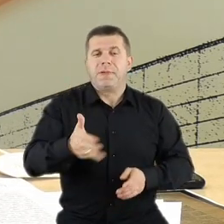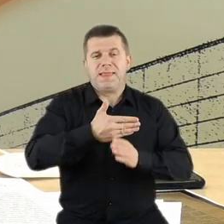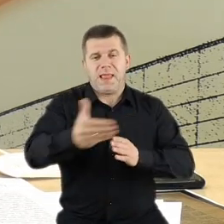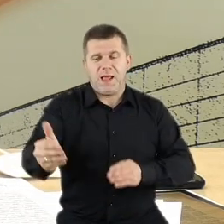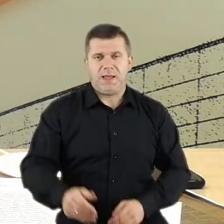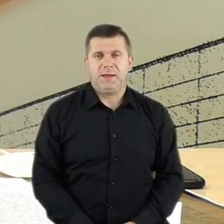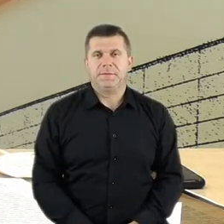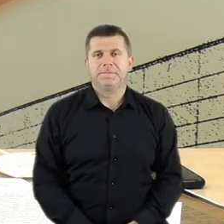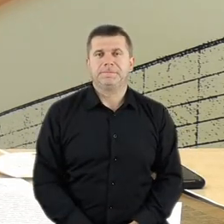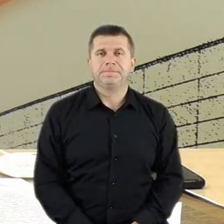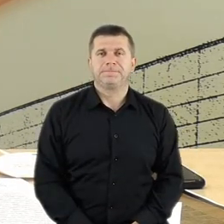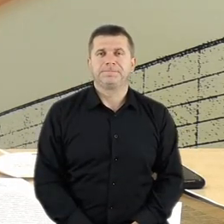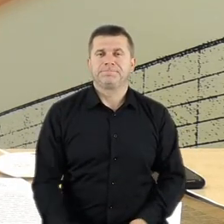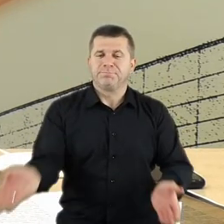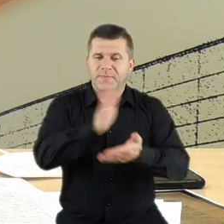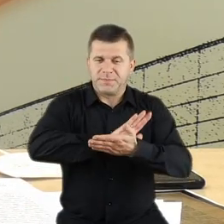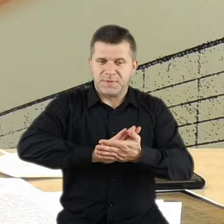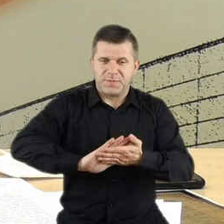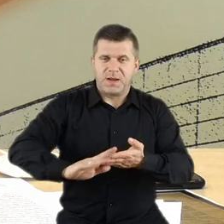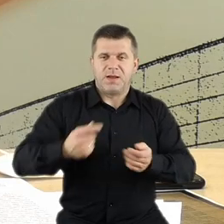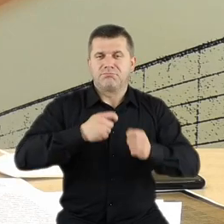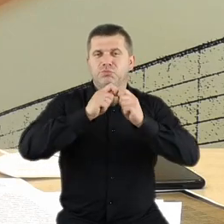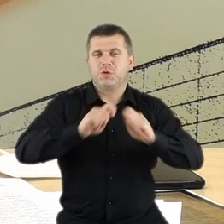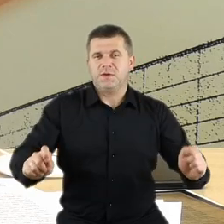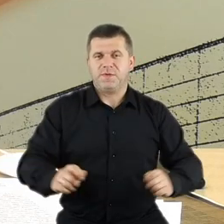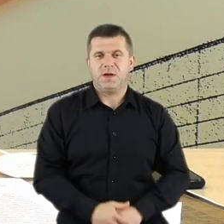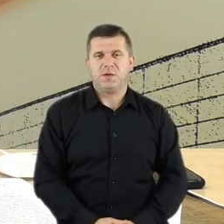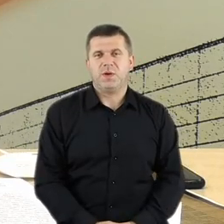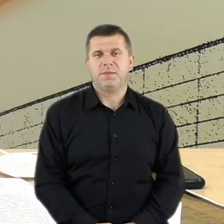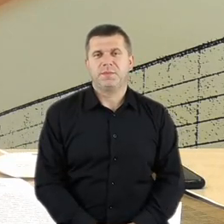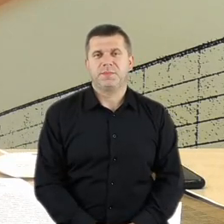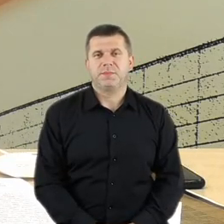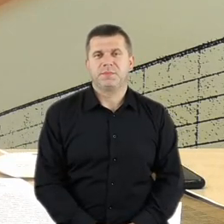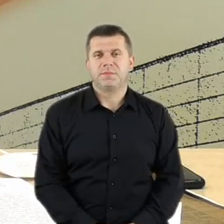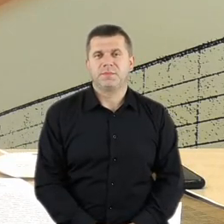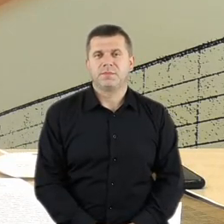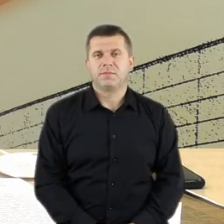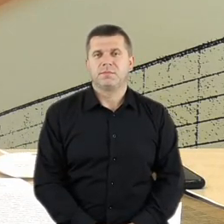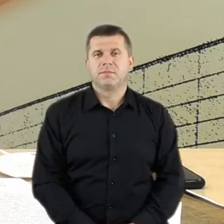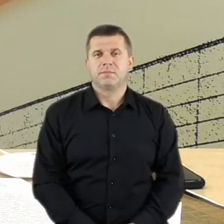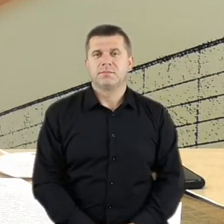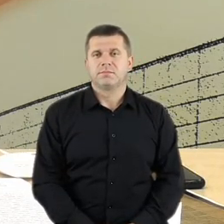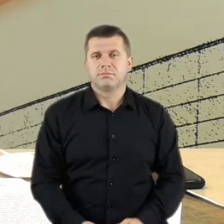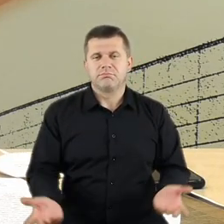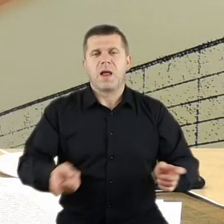dobra przepraszam że przerwałem ale no to u powały byś chciała ta lampa naftowa ścianę powieszone